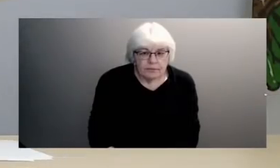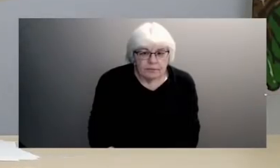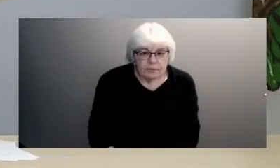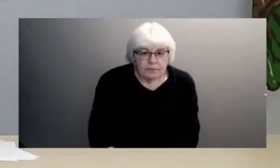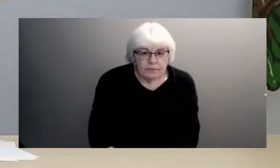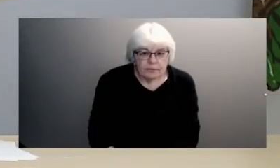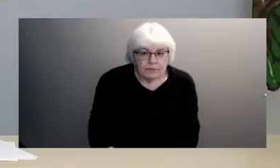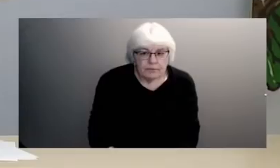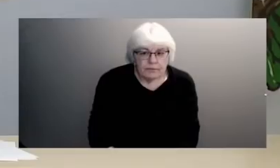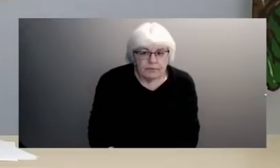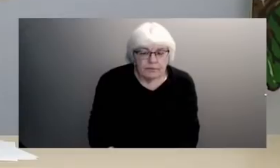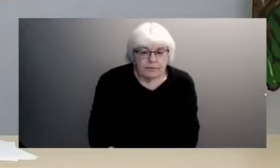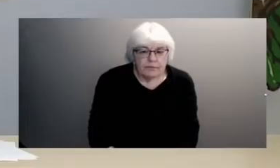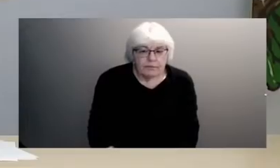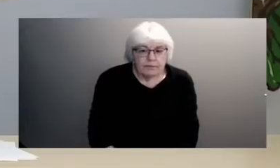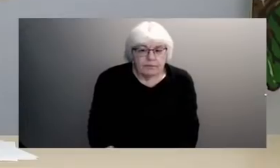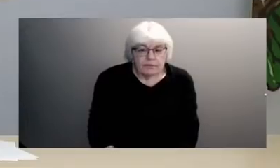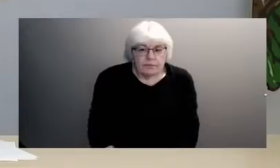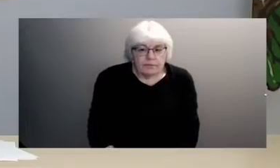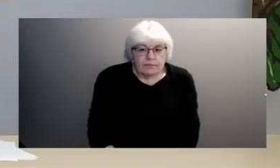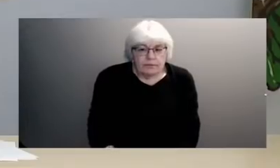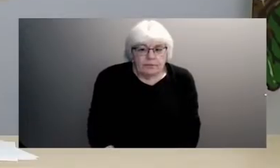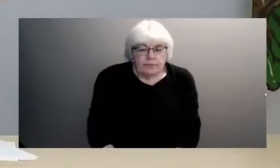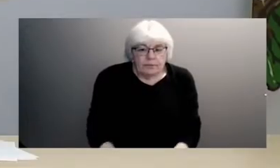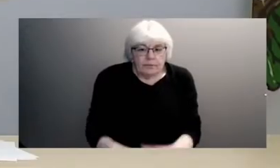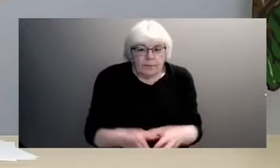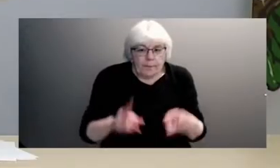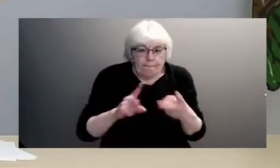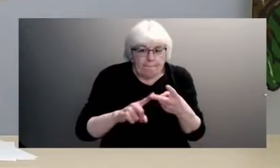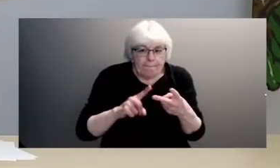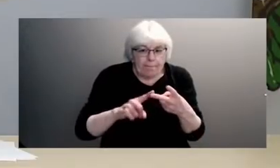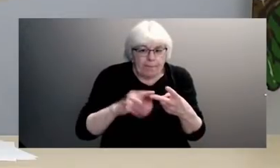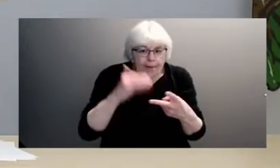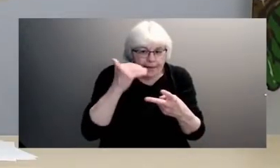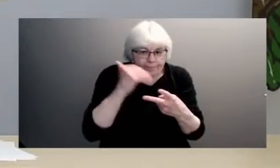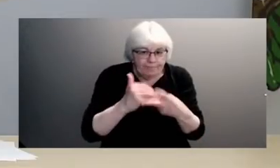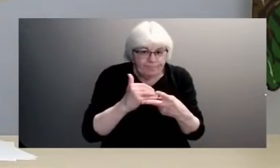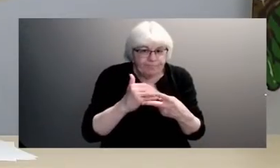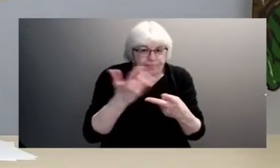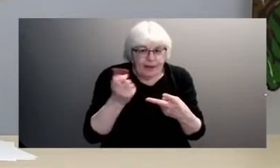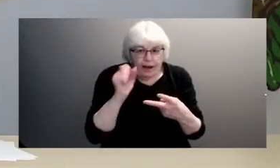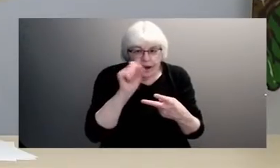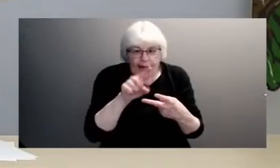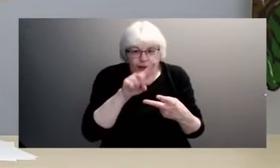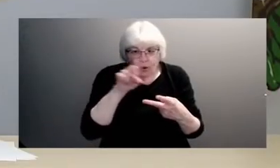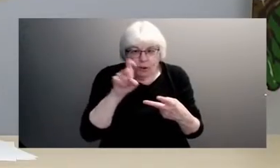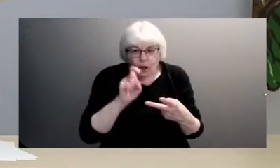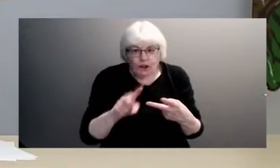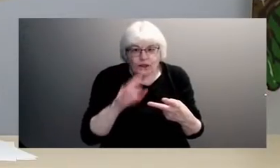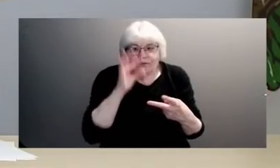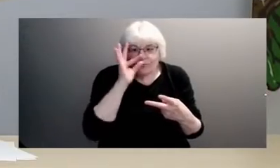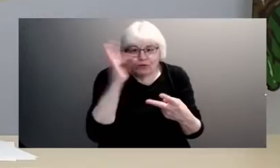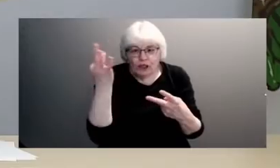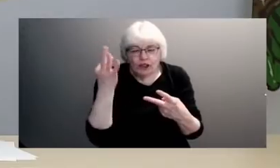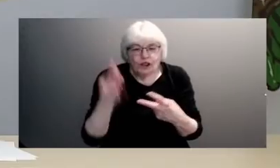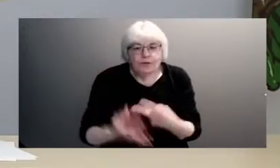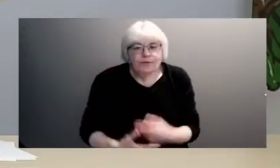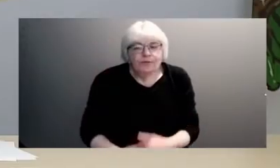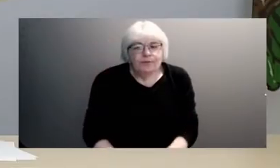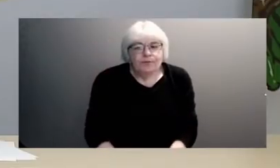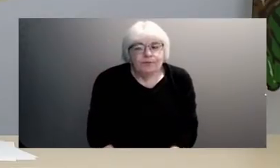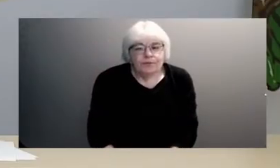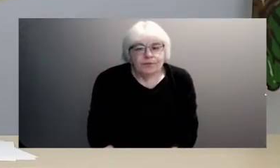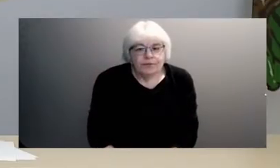Docteur Morrison, vous parlez des tests jour 1 et jour 4, de ne pas aller dans les résidences aux personnes âgées. Est-ce